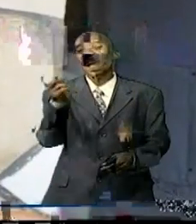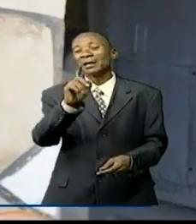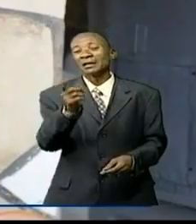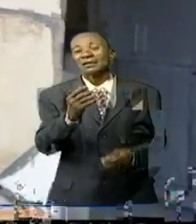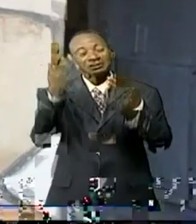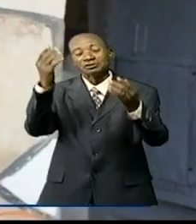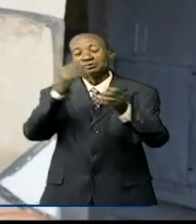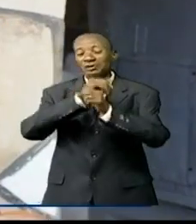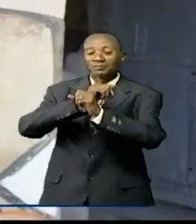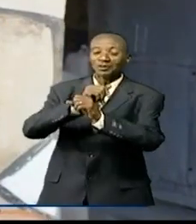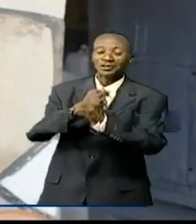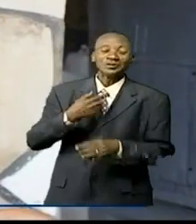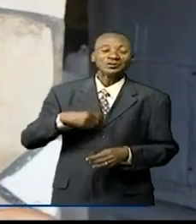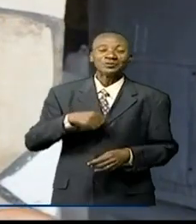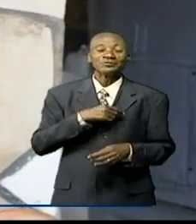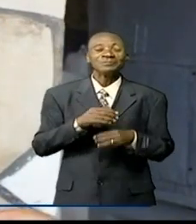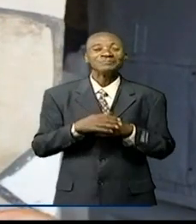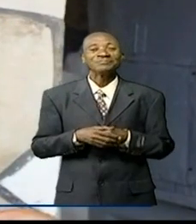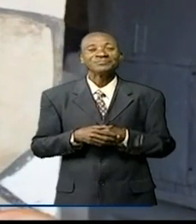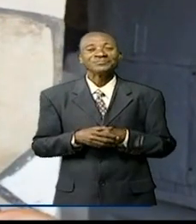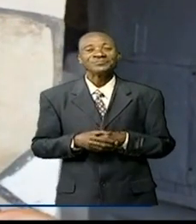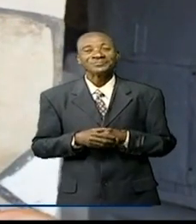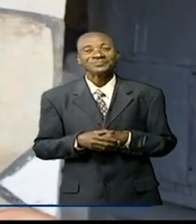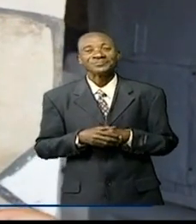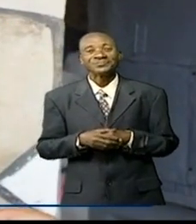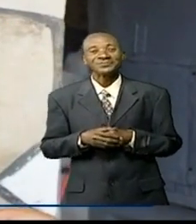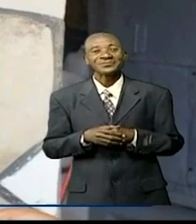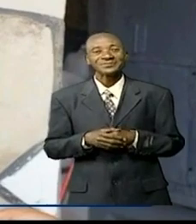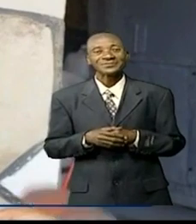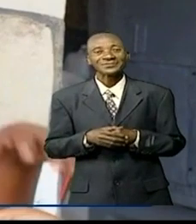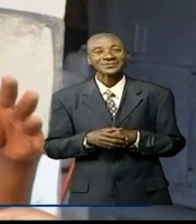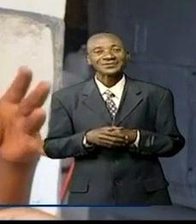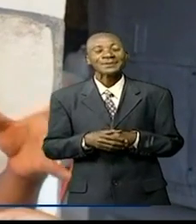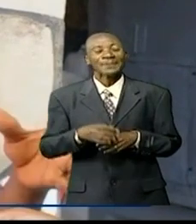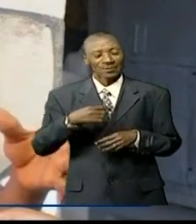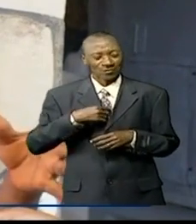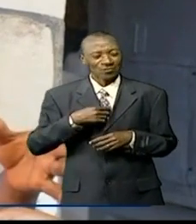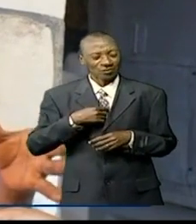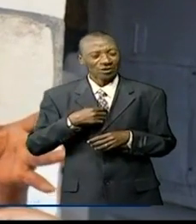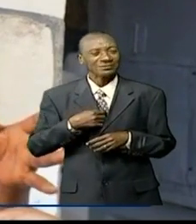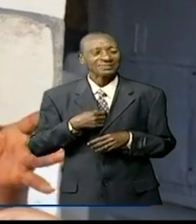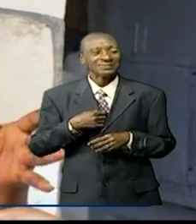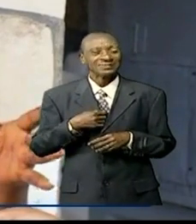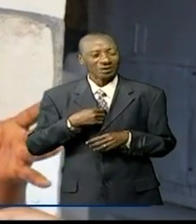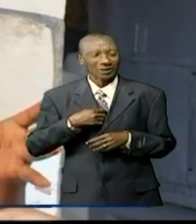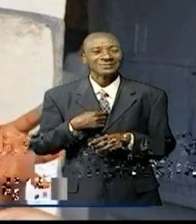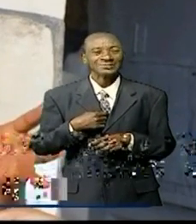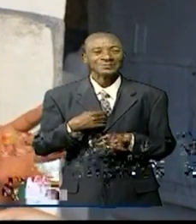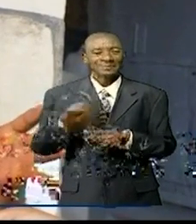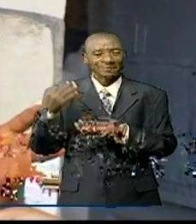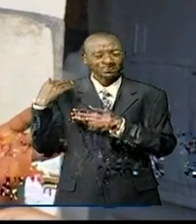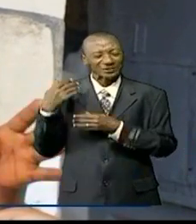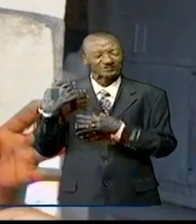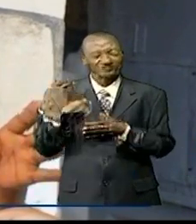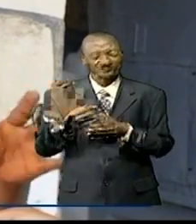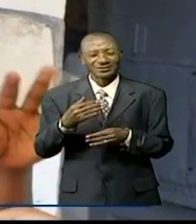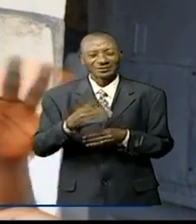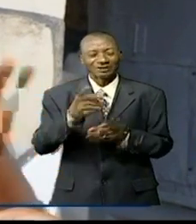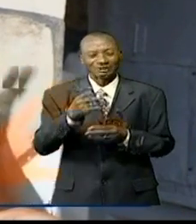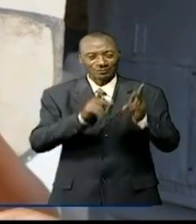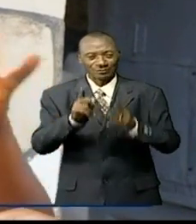protègent. Je suis très exigeante vis-à-vis du physique, de l'environnement et tout ce qui va avec.